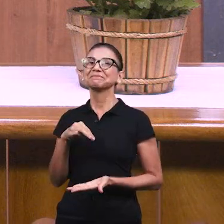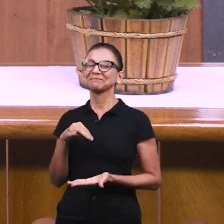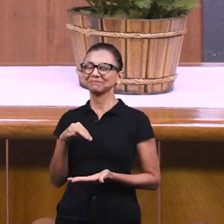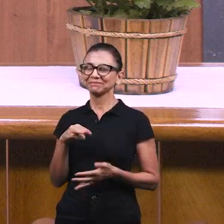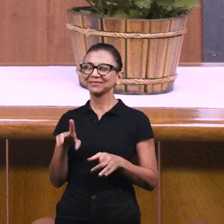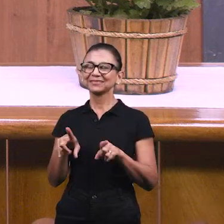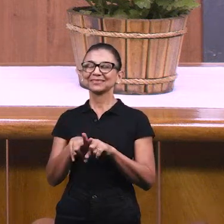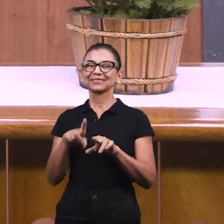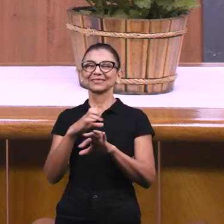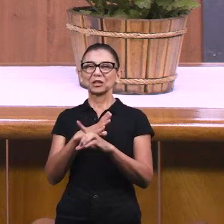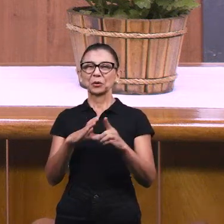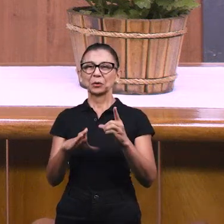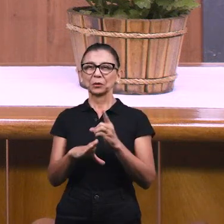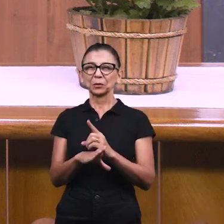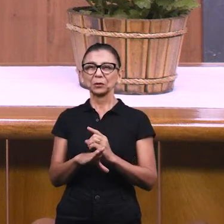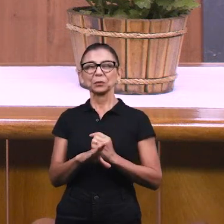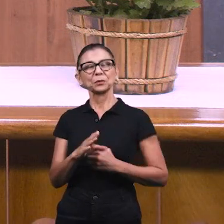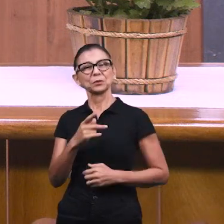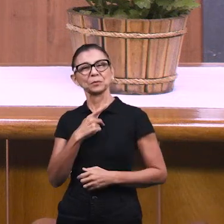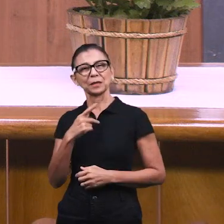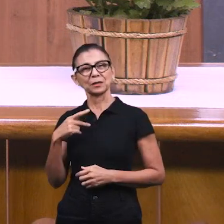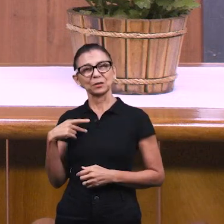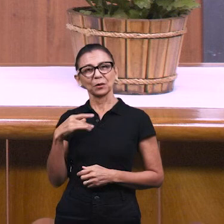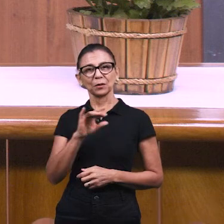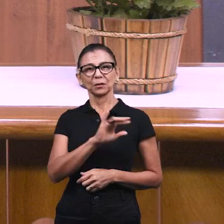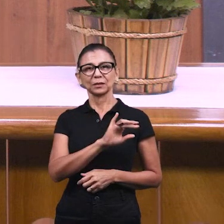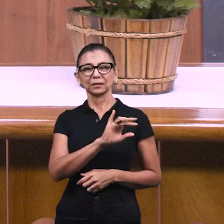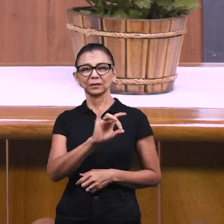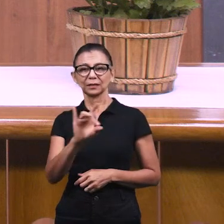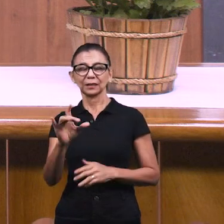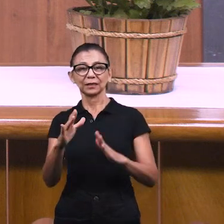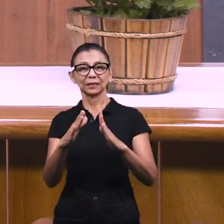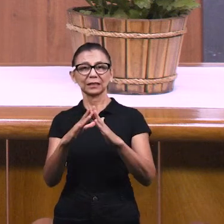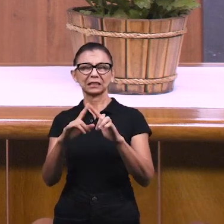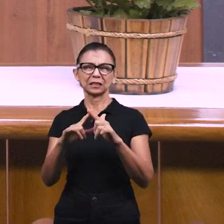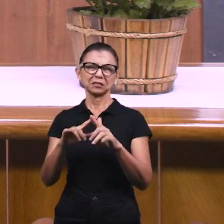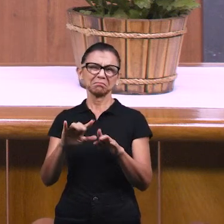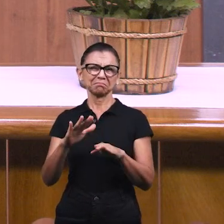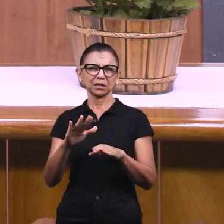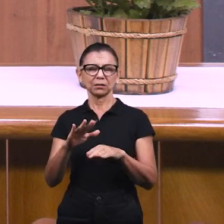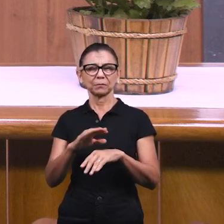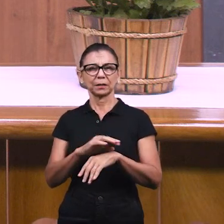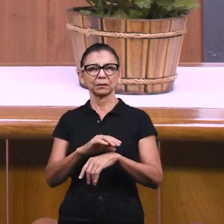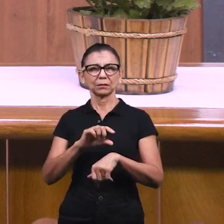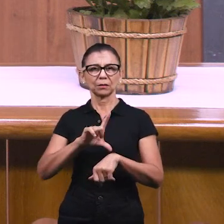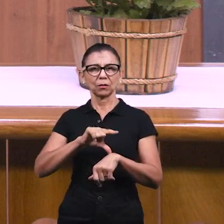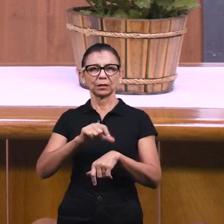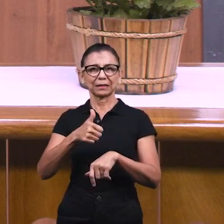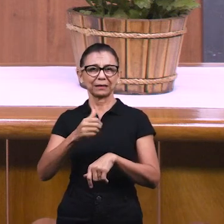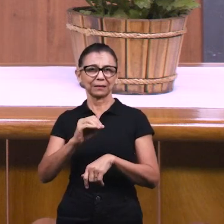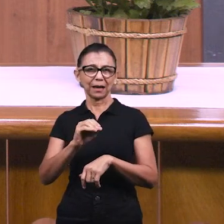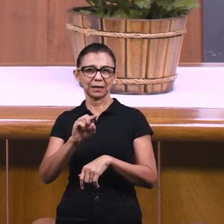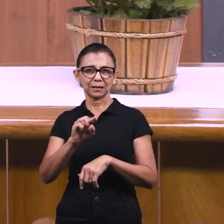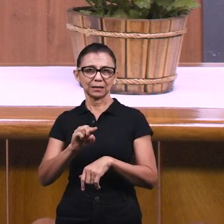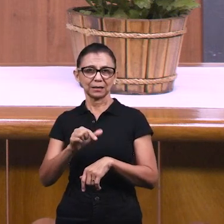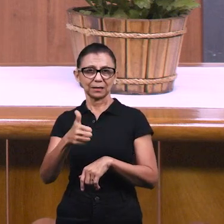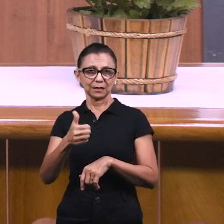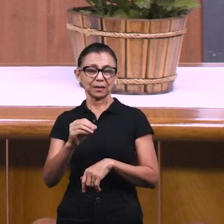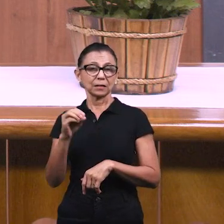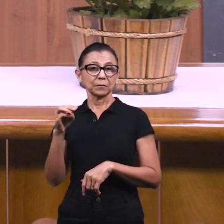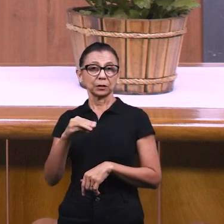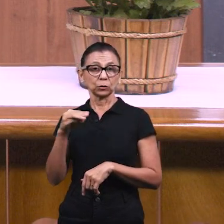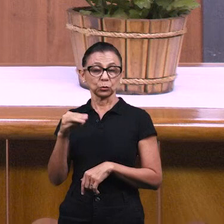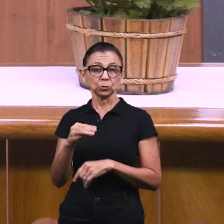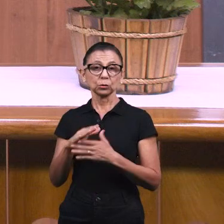le culte. Les pasteurs commencent le culte dans chacune de nos églises. Et d'ici peu, à 10h et 10 minutes, au Brésil, nous allons entrer